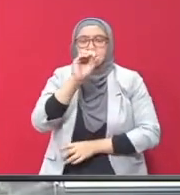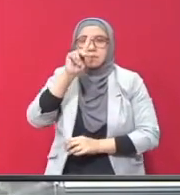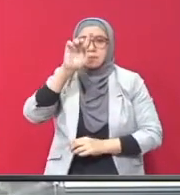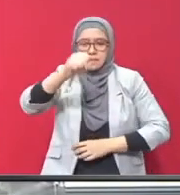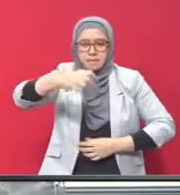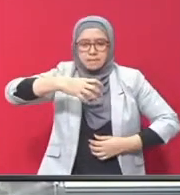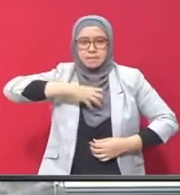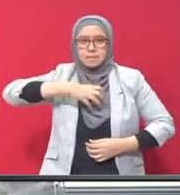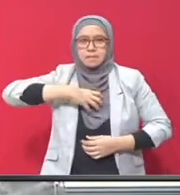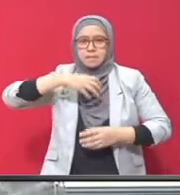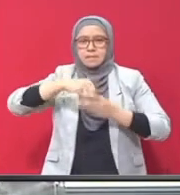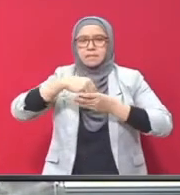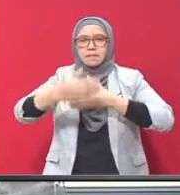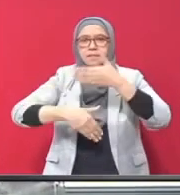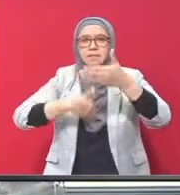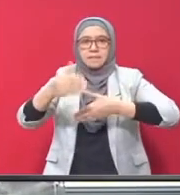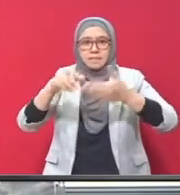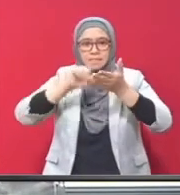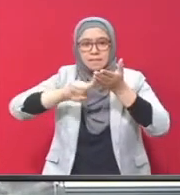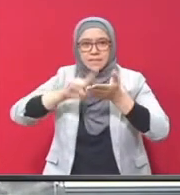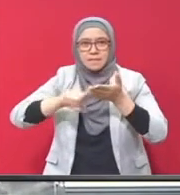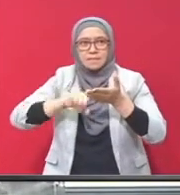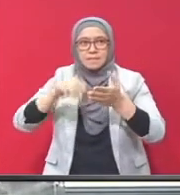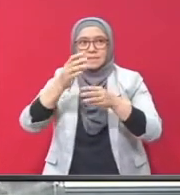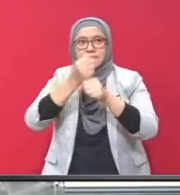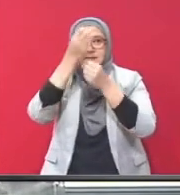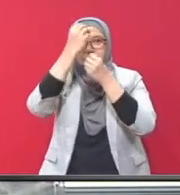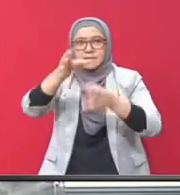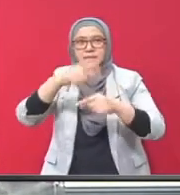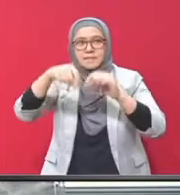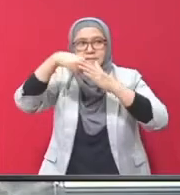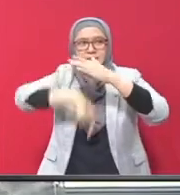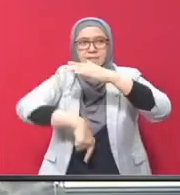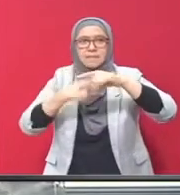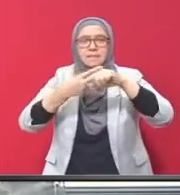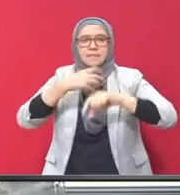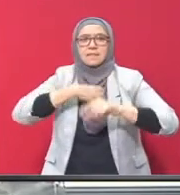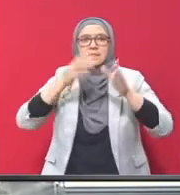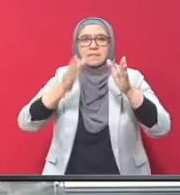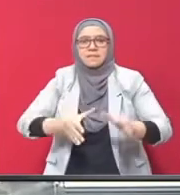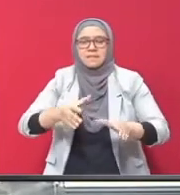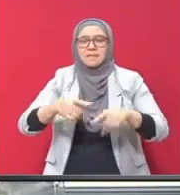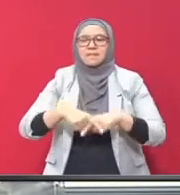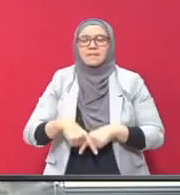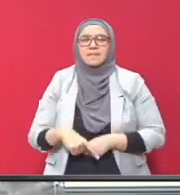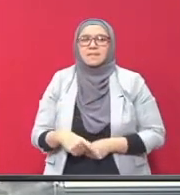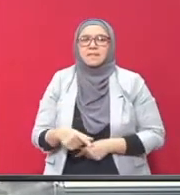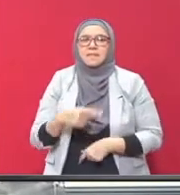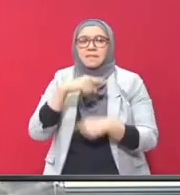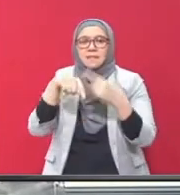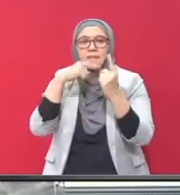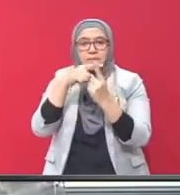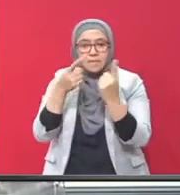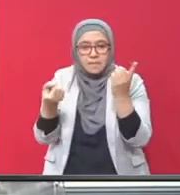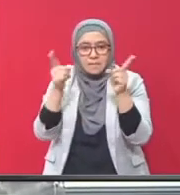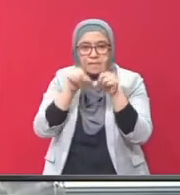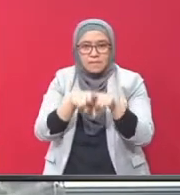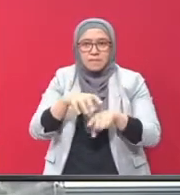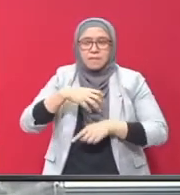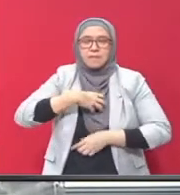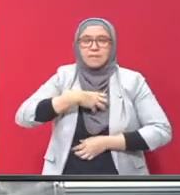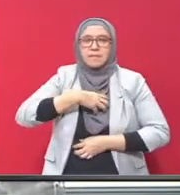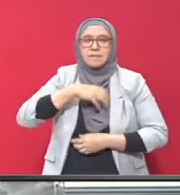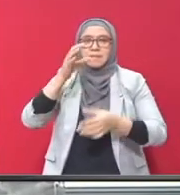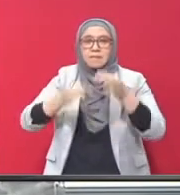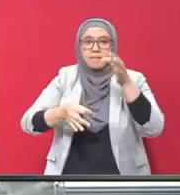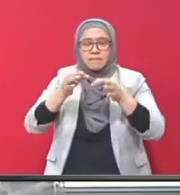maklumat lanjut daripada pengadu yang membuat aduan blabla Quadrant jika